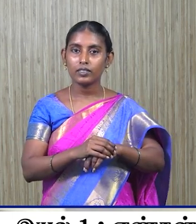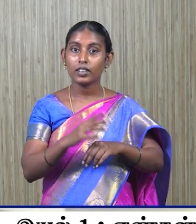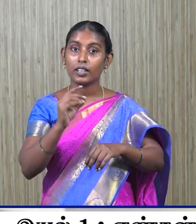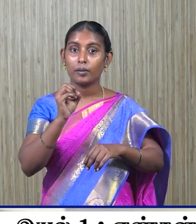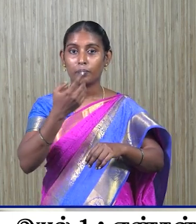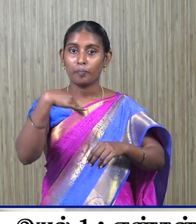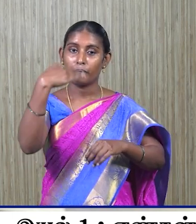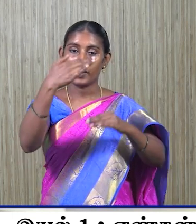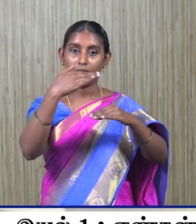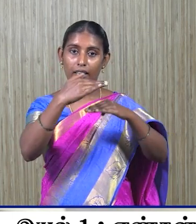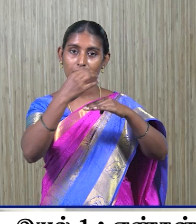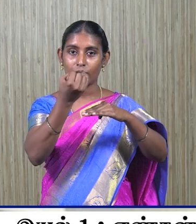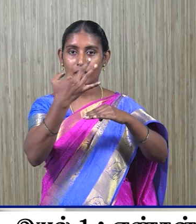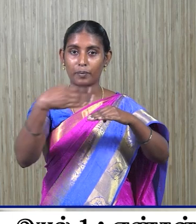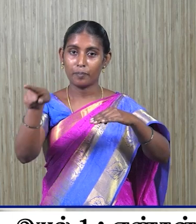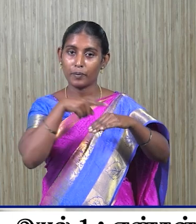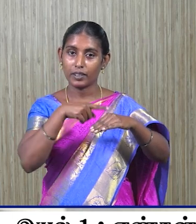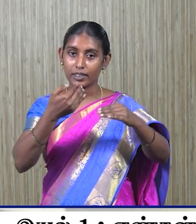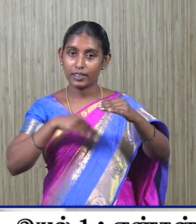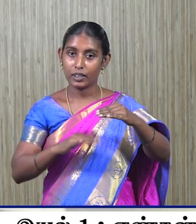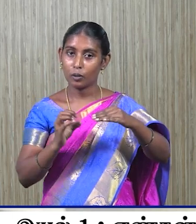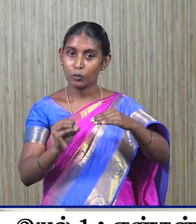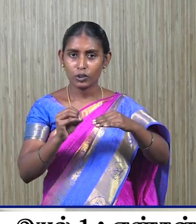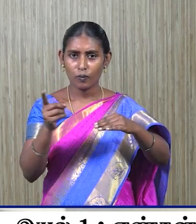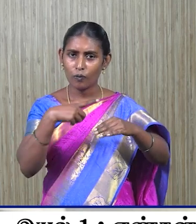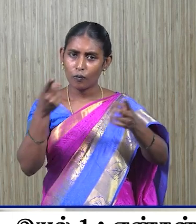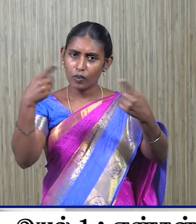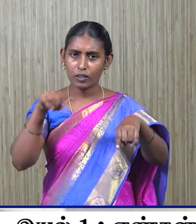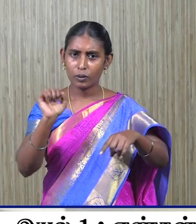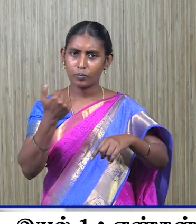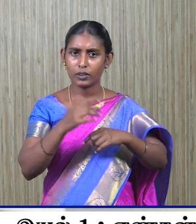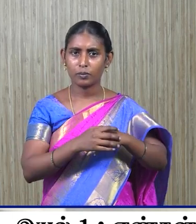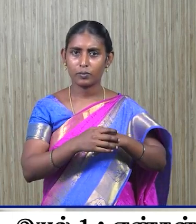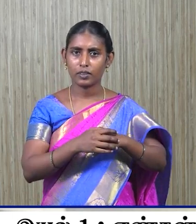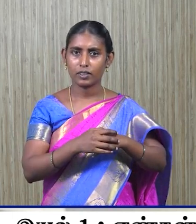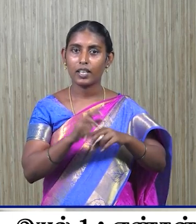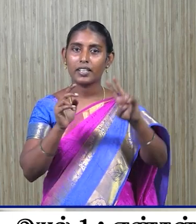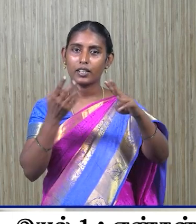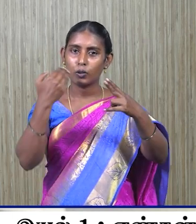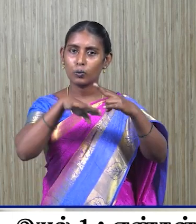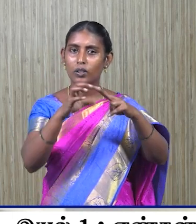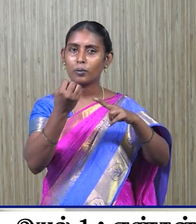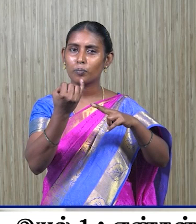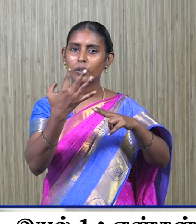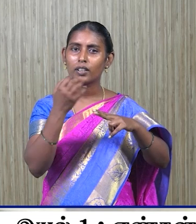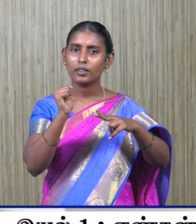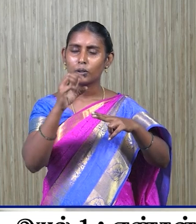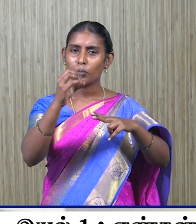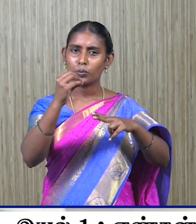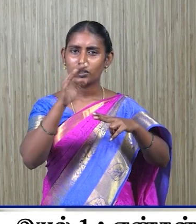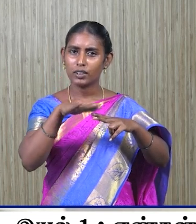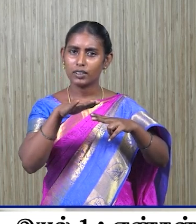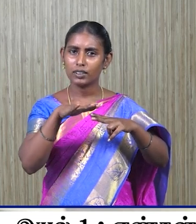இயலுமா? மேலே ஒரு நம்பர், கீழே பூஜ்ஜியம். இந்த எண்ணை நம்மால் வகுக்க முடியுமா? இரண்டில் எத்தனை பூஜ்ஜியங்கள் இருக்குது அப்படிங்கிற விடை நம்ம